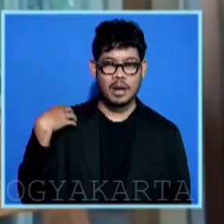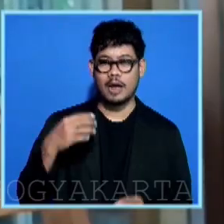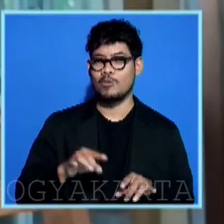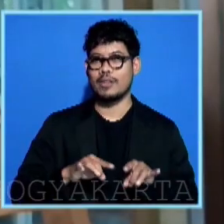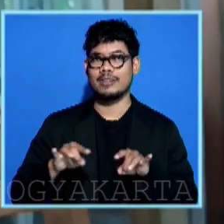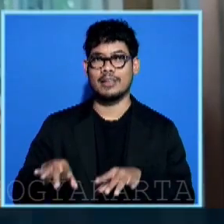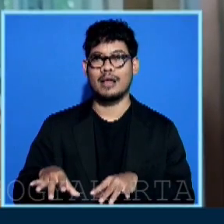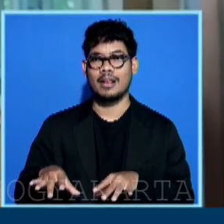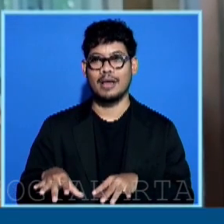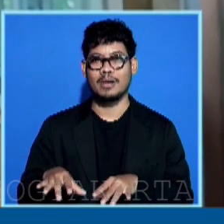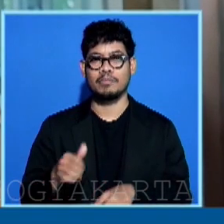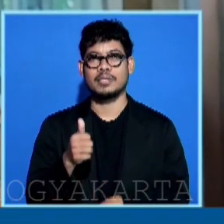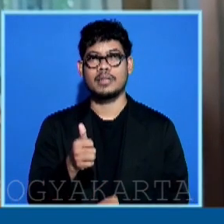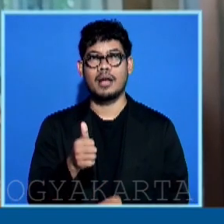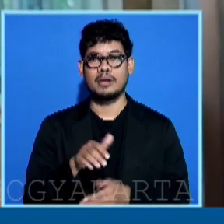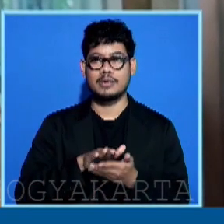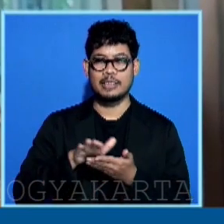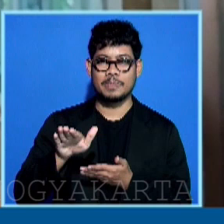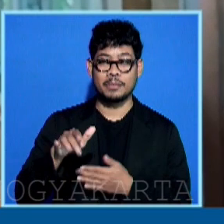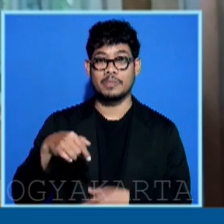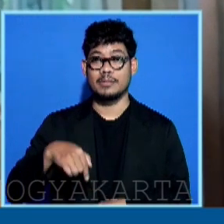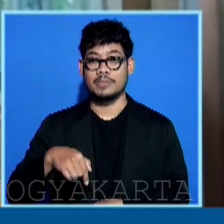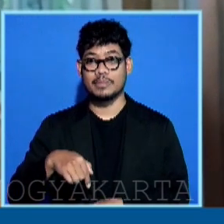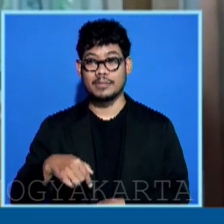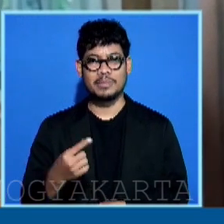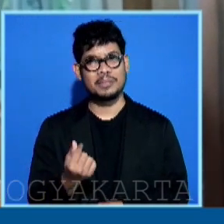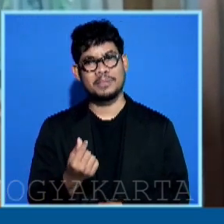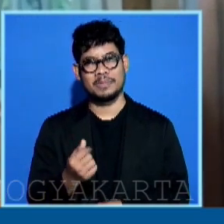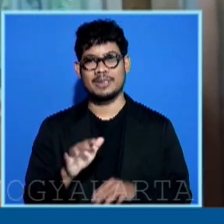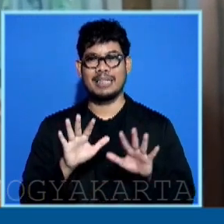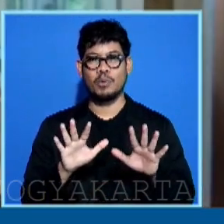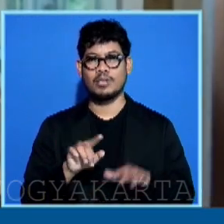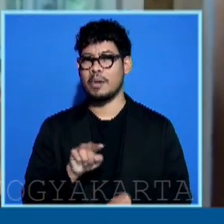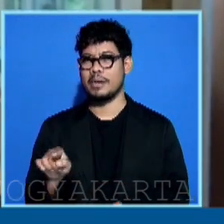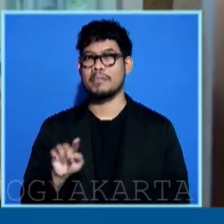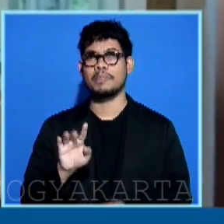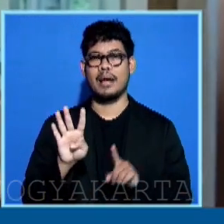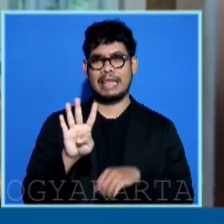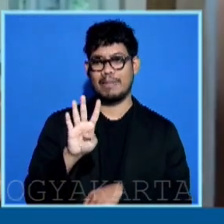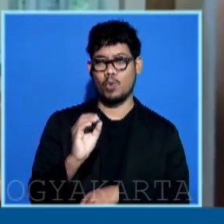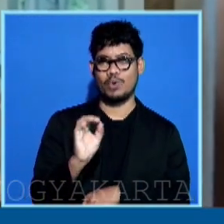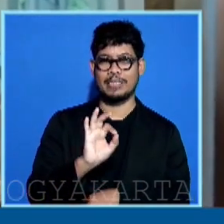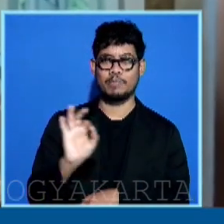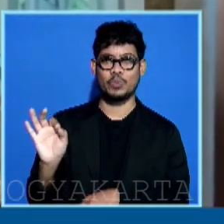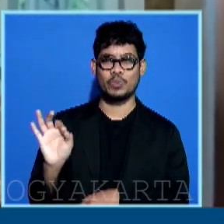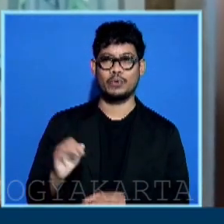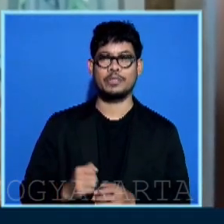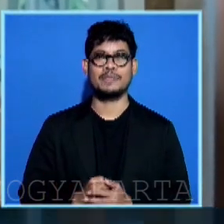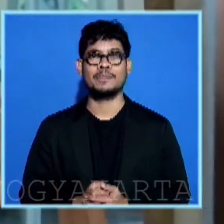sulawesiralia SAG 10 samp 40 Kil Bu enten online